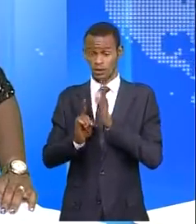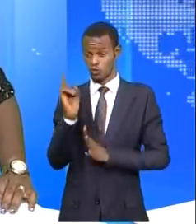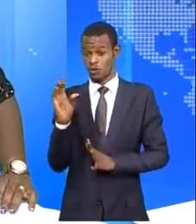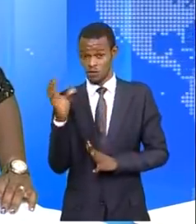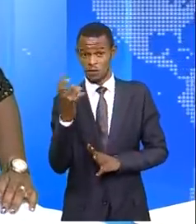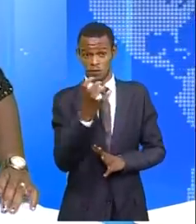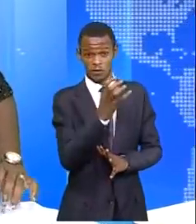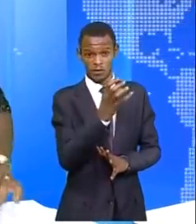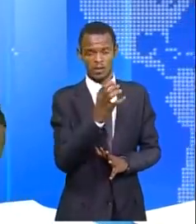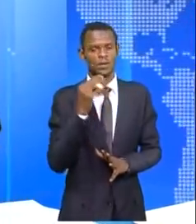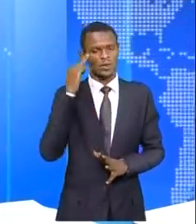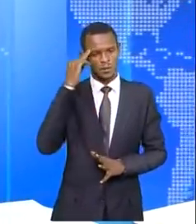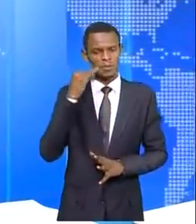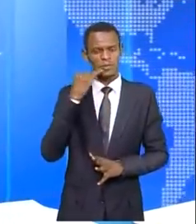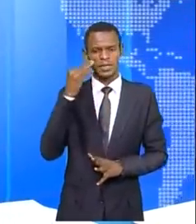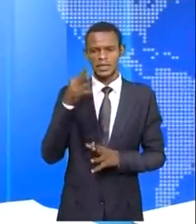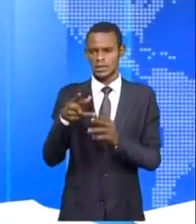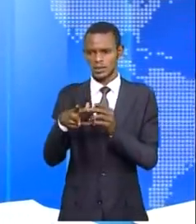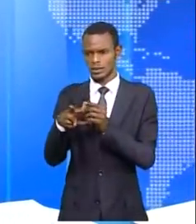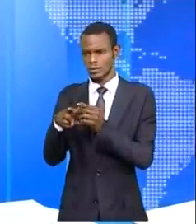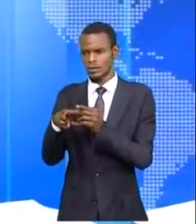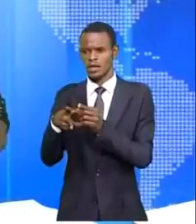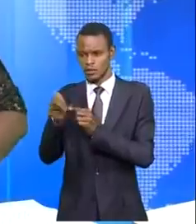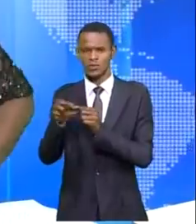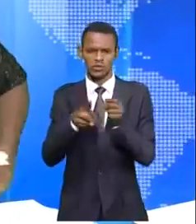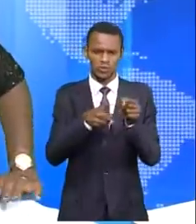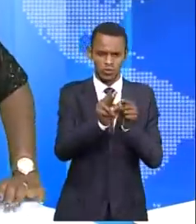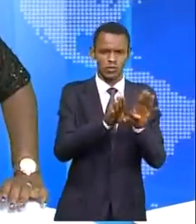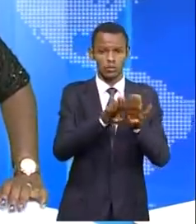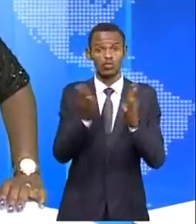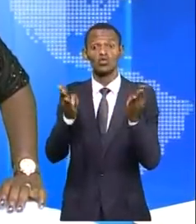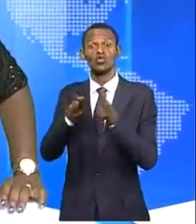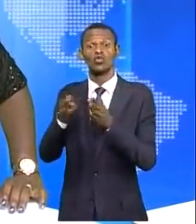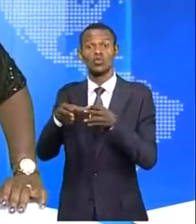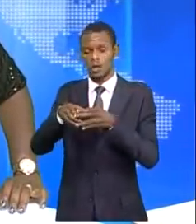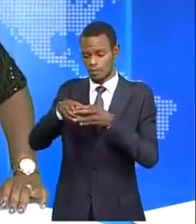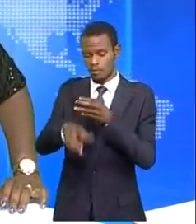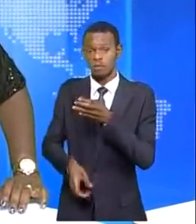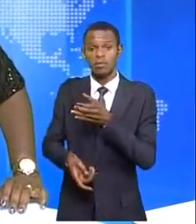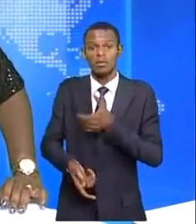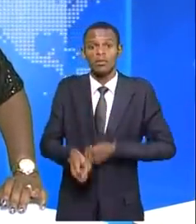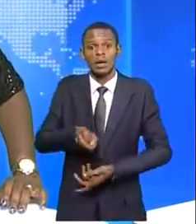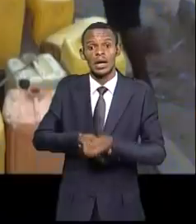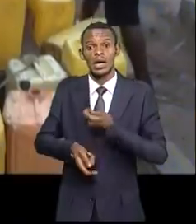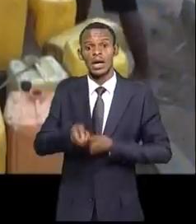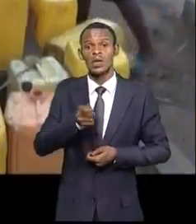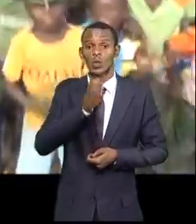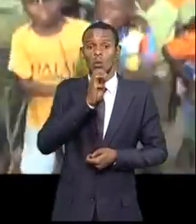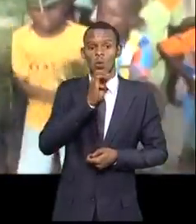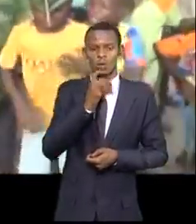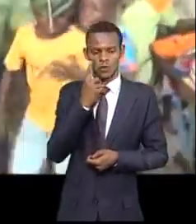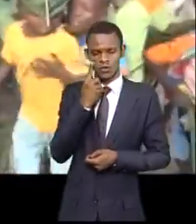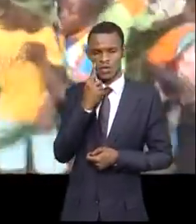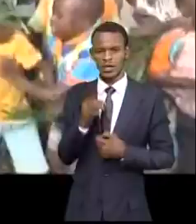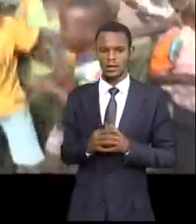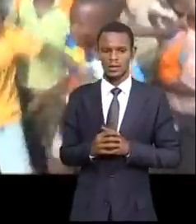quelques forages d'eau dans la province de kwilu comme diro des pandas dans ce reportage sortie des robinets n'est